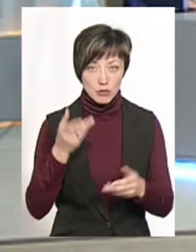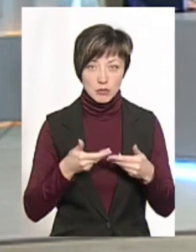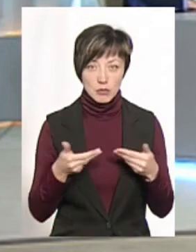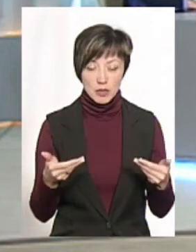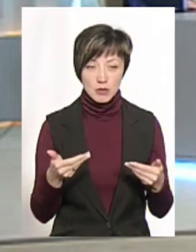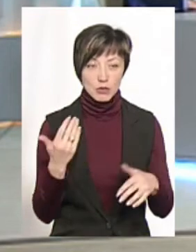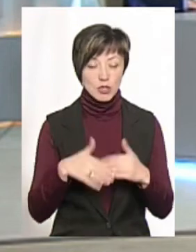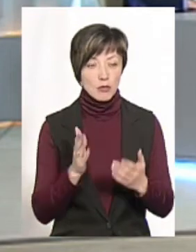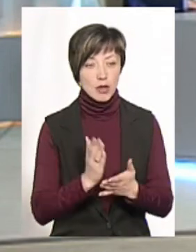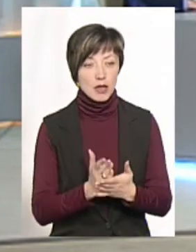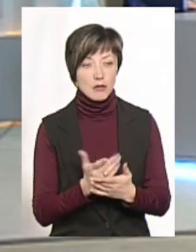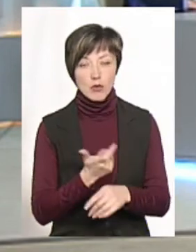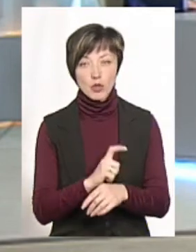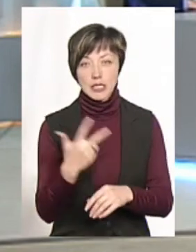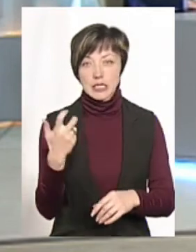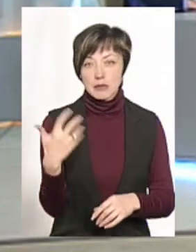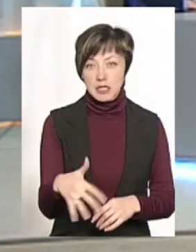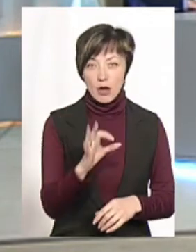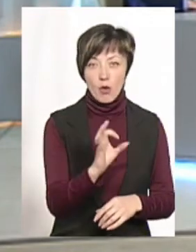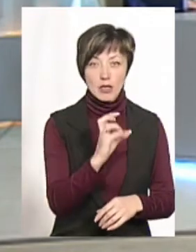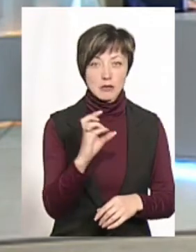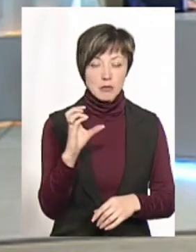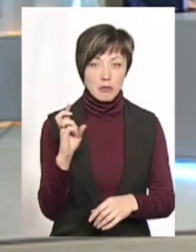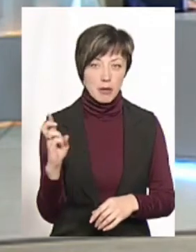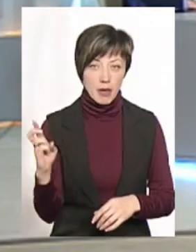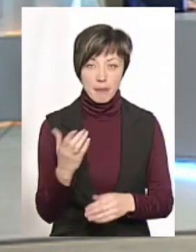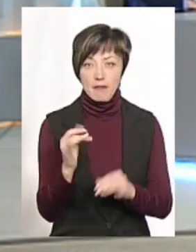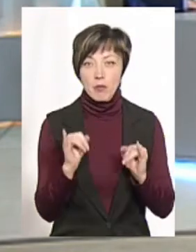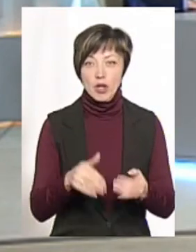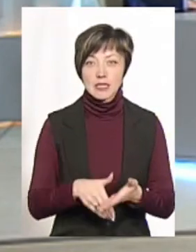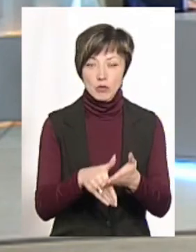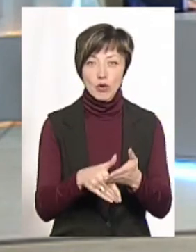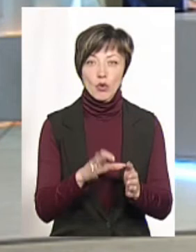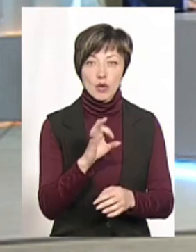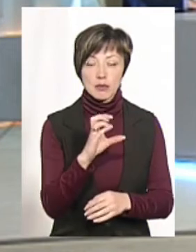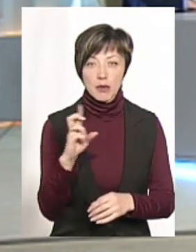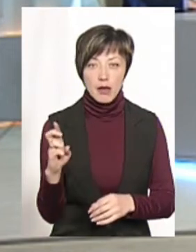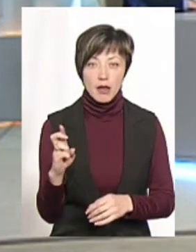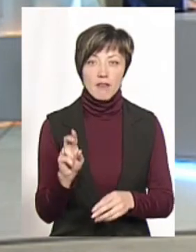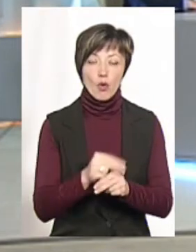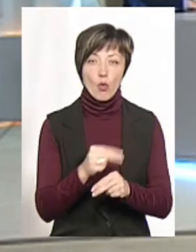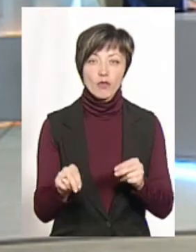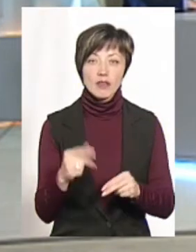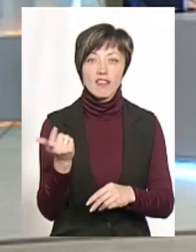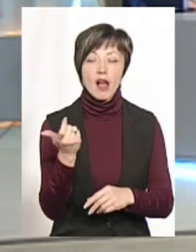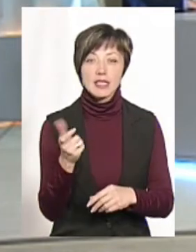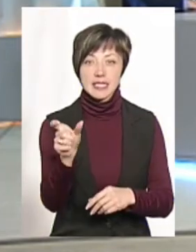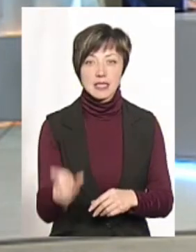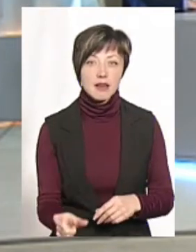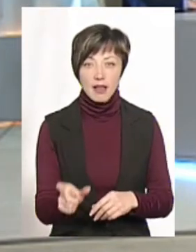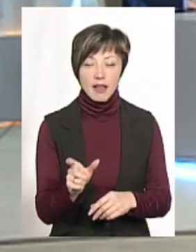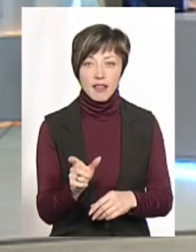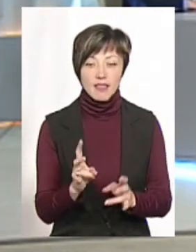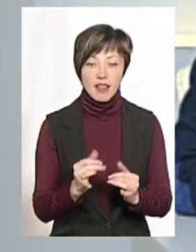ми вже маємо там понад 350 ОСББ. Ви погано стимулюєте ОСББ, ви погано виховуєте власника, і він